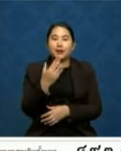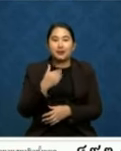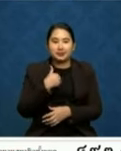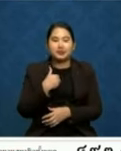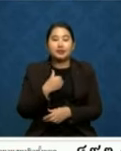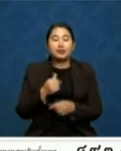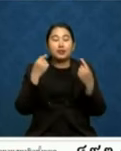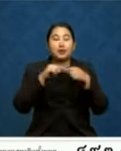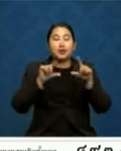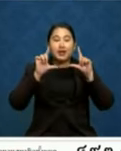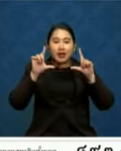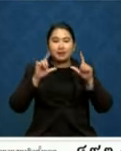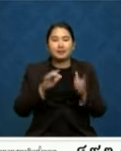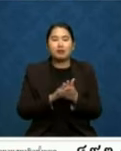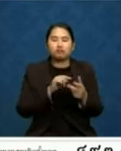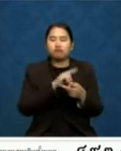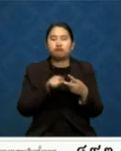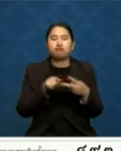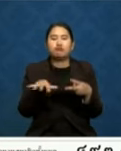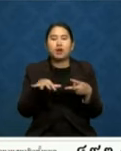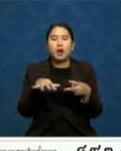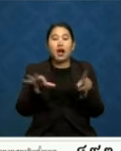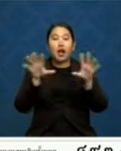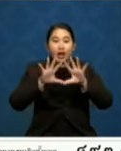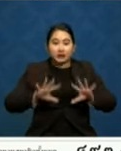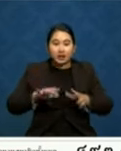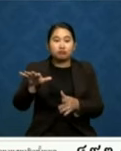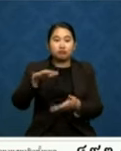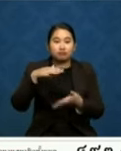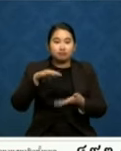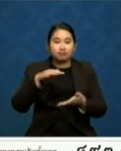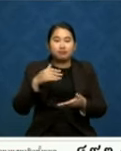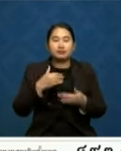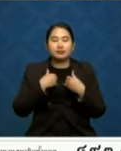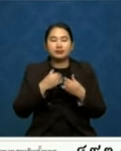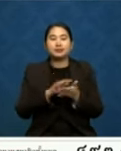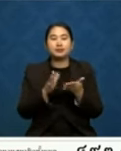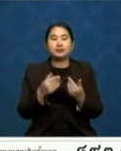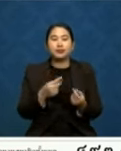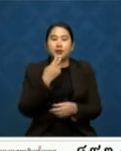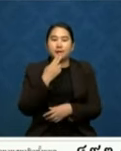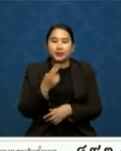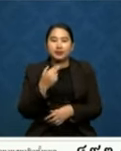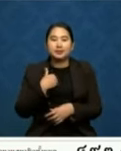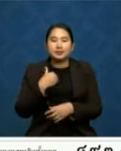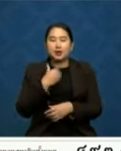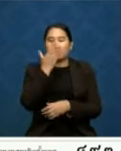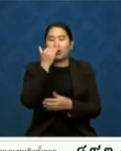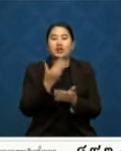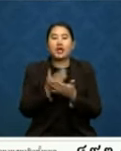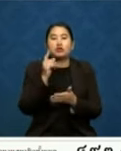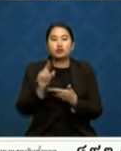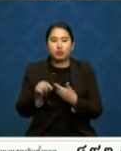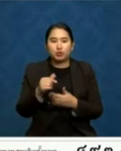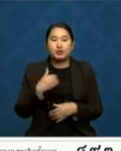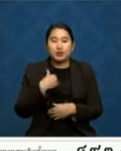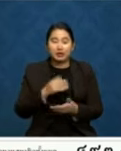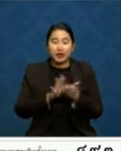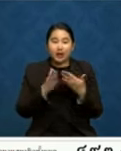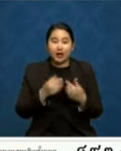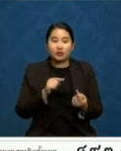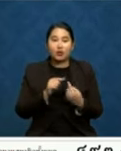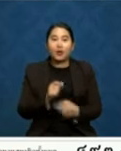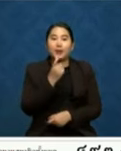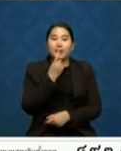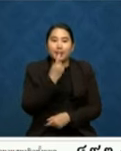ห้อดังนอกจากนี้ถ้ายี่ห้อไม่ดังบุหรี่ในอาเซียนที่เถื่อนเข้ามานะครับคนก็เสพพวกนี้นะครับเพราะว่ามันถูกกว่าต่อไปก็บุหรี่ไฟ